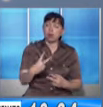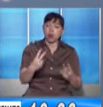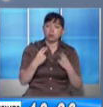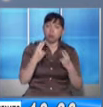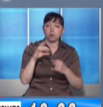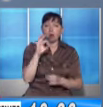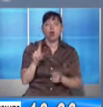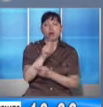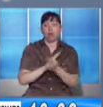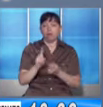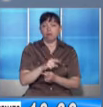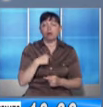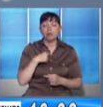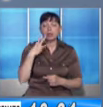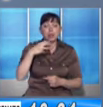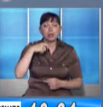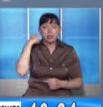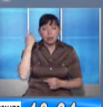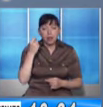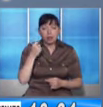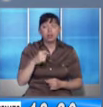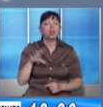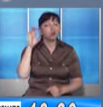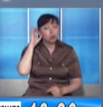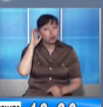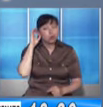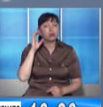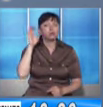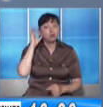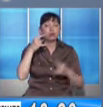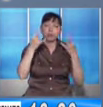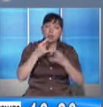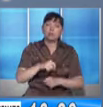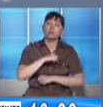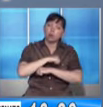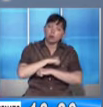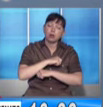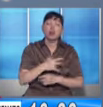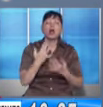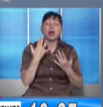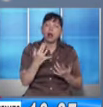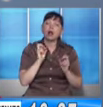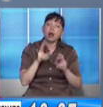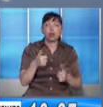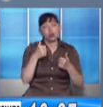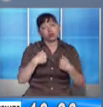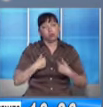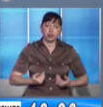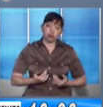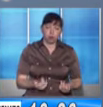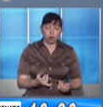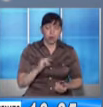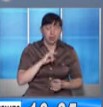reforme. Noi 30 de ani ascultăm la televizor cât de bine ni se trăiește. Și